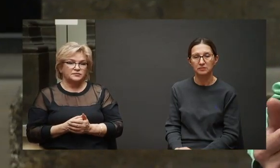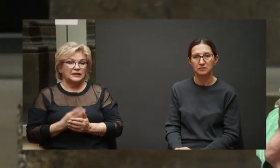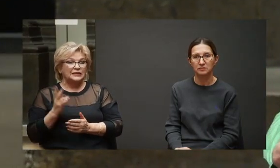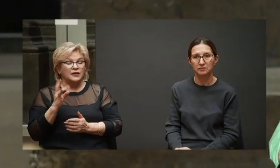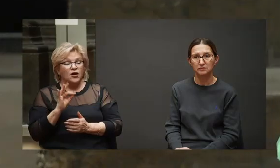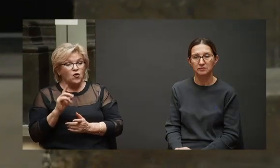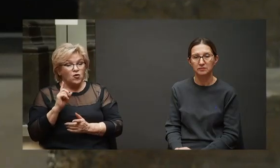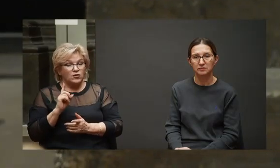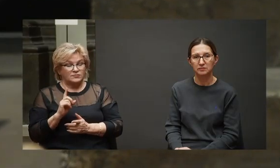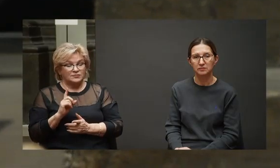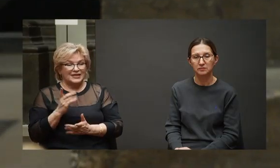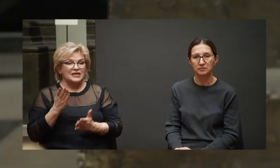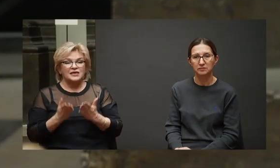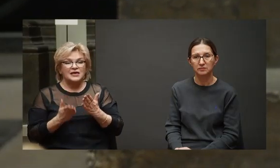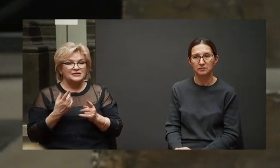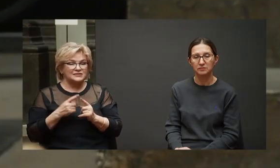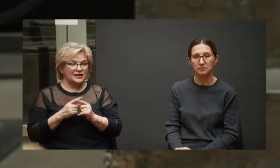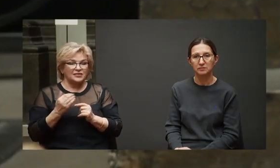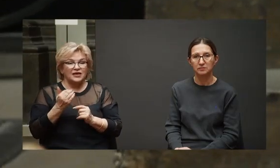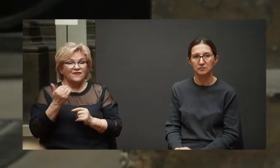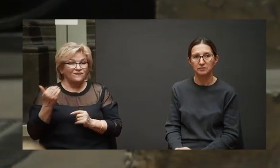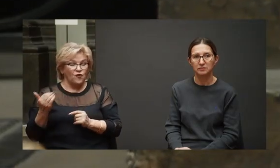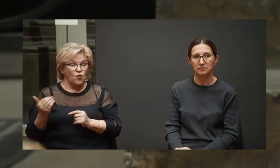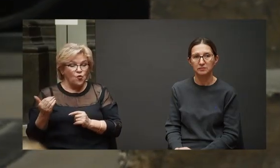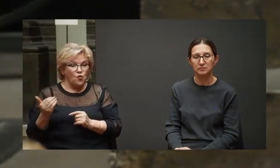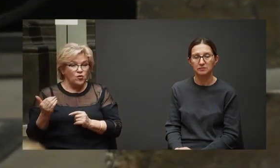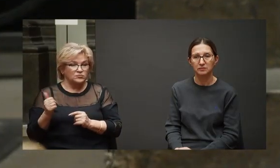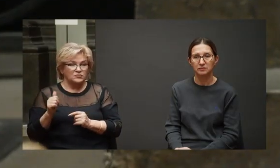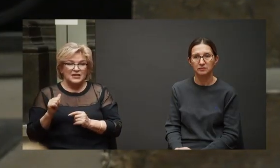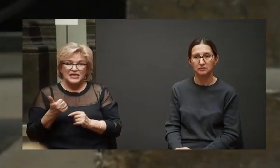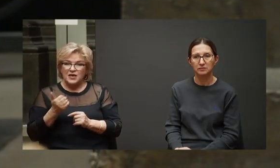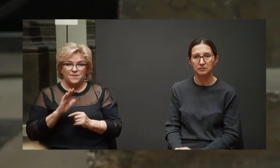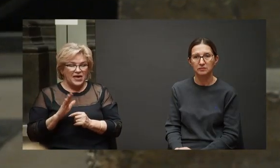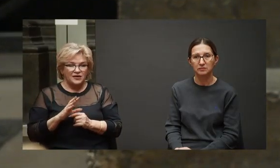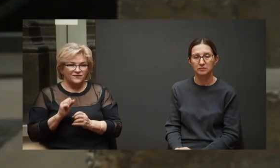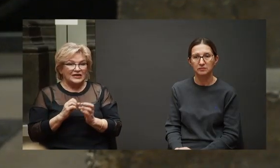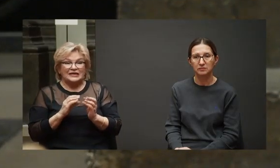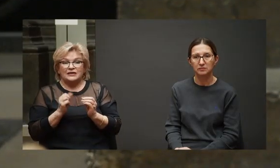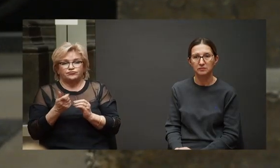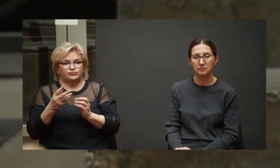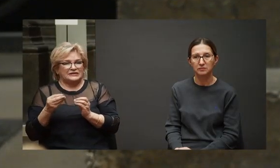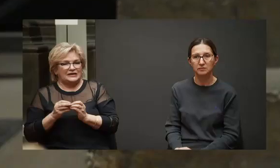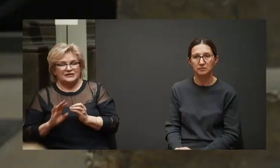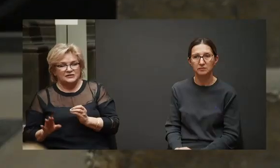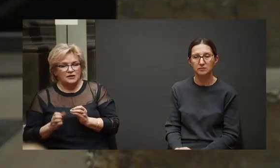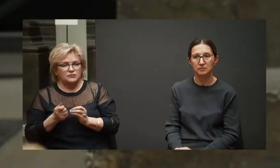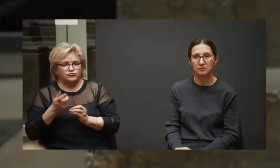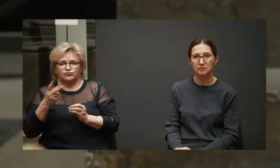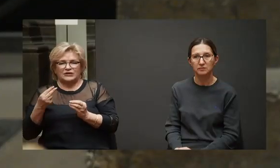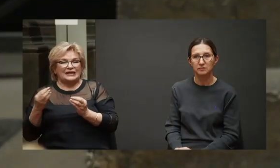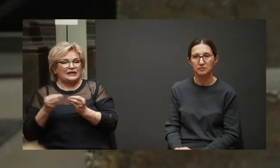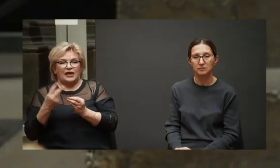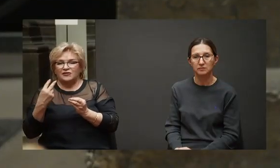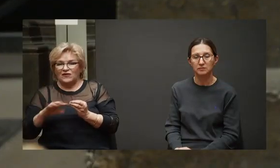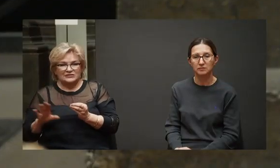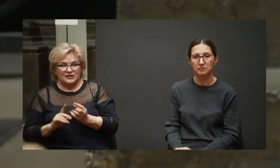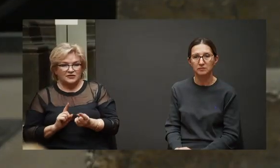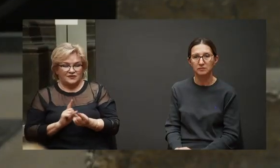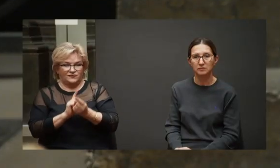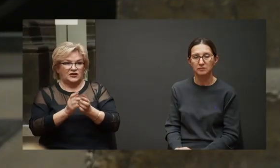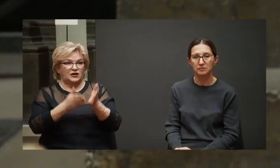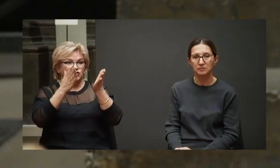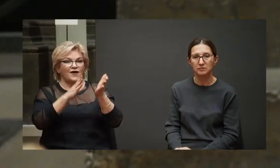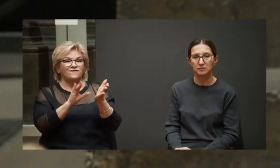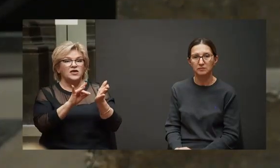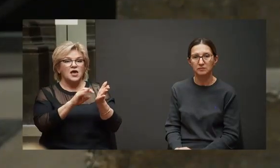Но если это его далеко не первая, и не десятая, и не двадцатая встреча с Венерой